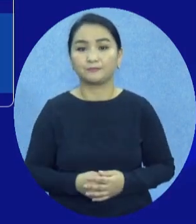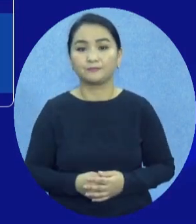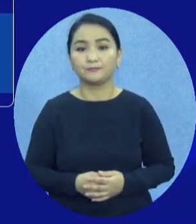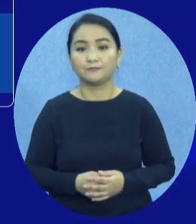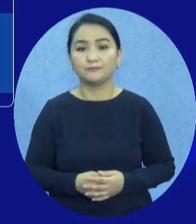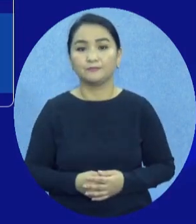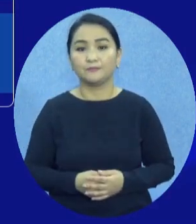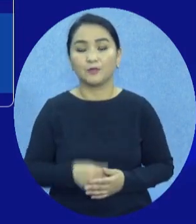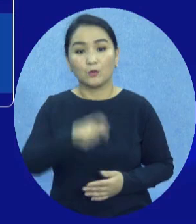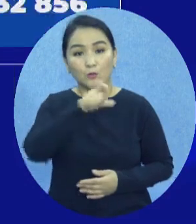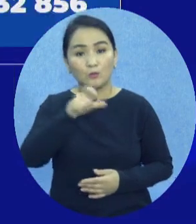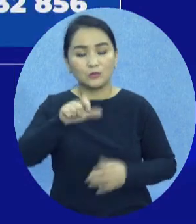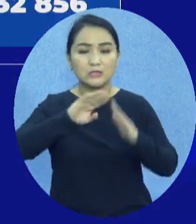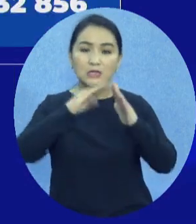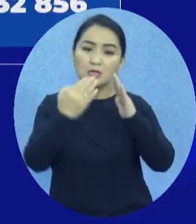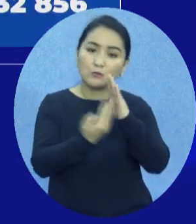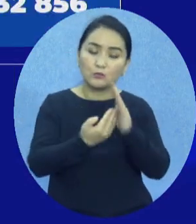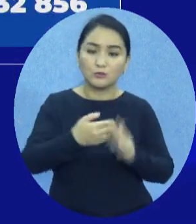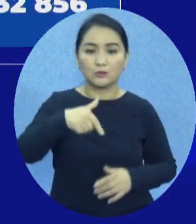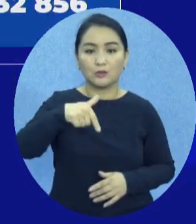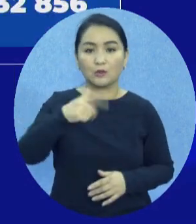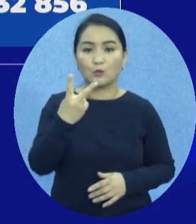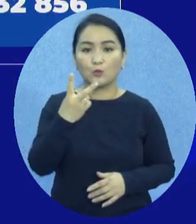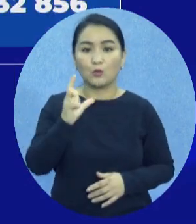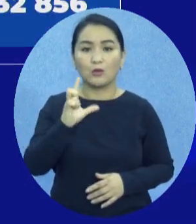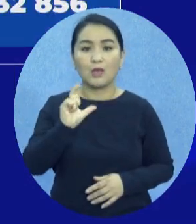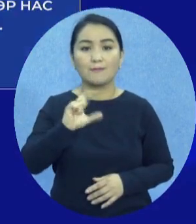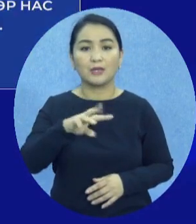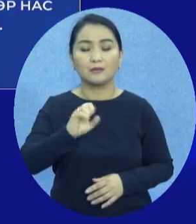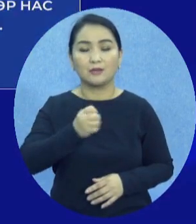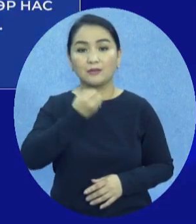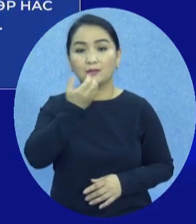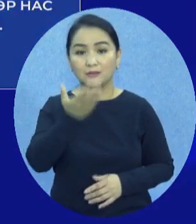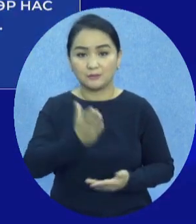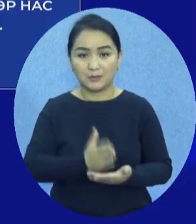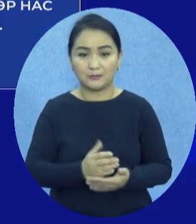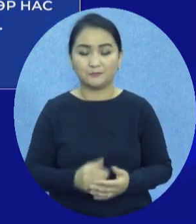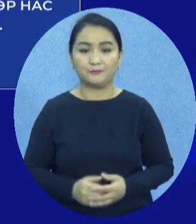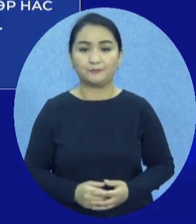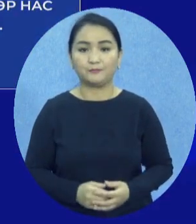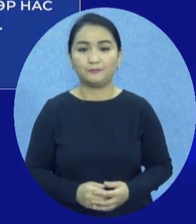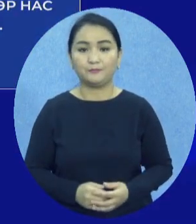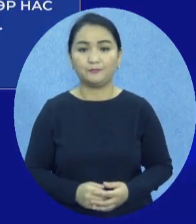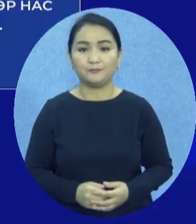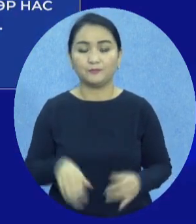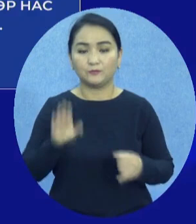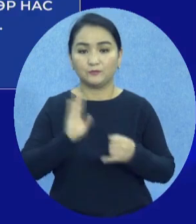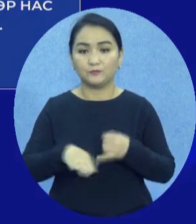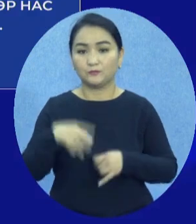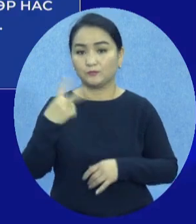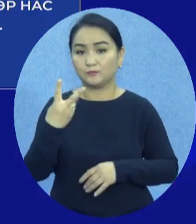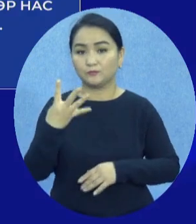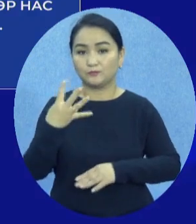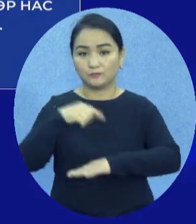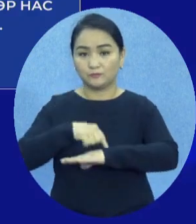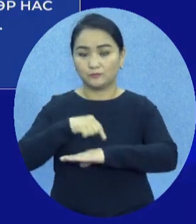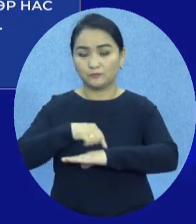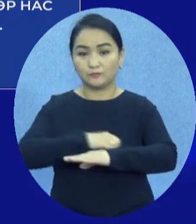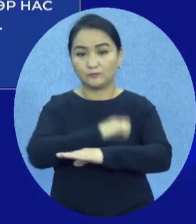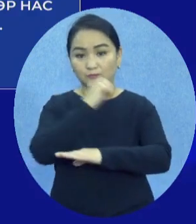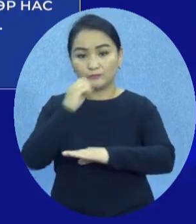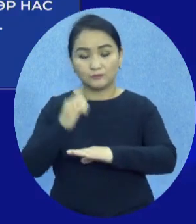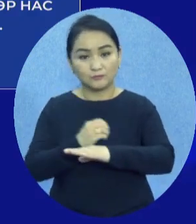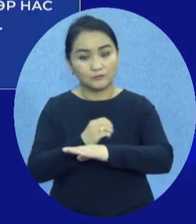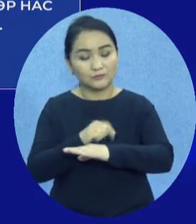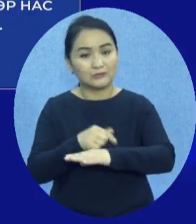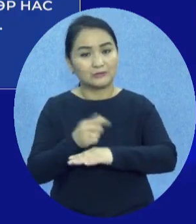төрөл төрөсдөд гүн эмгэнэл илэрхийлье. За сүүлийн 24 цагт нас барсан хүмүүсийн 60-69